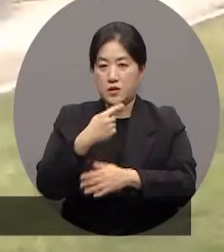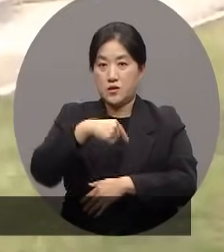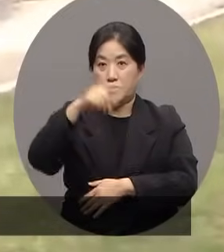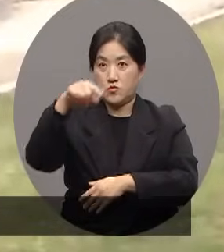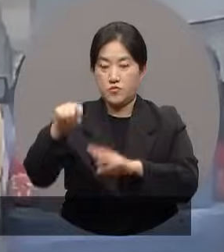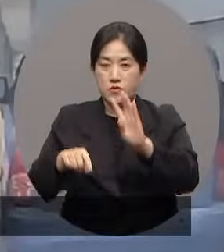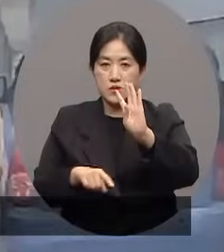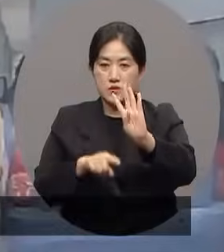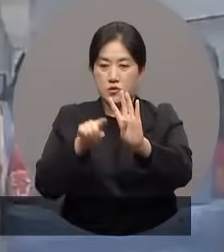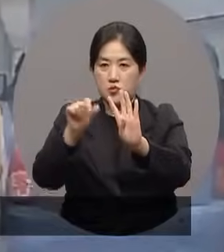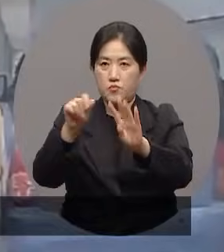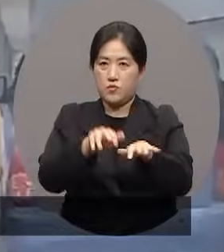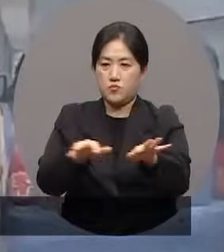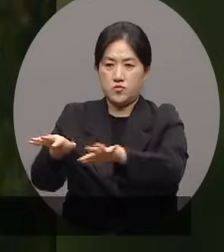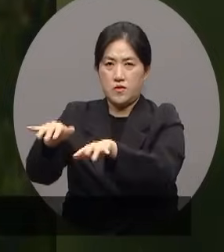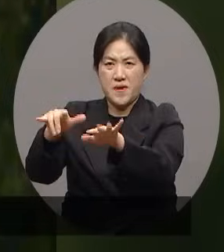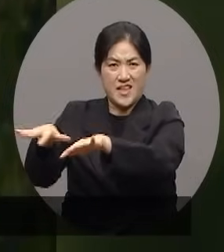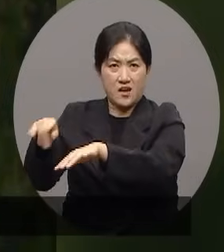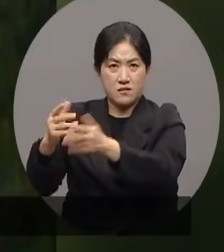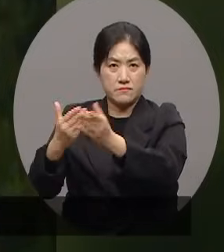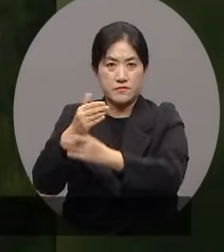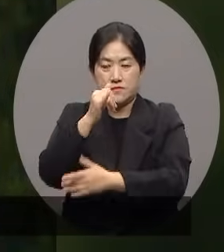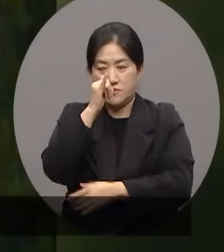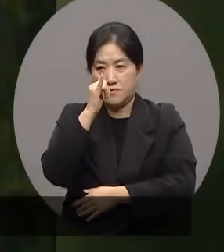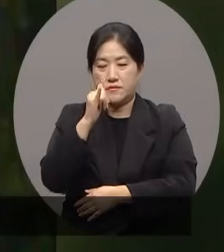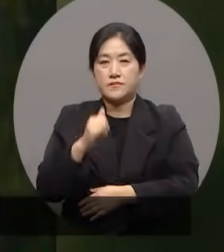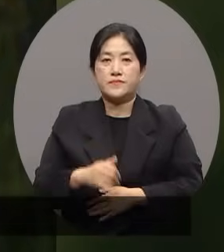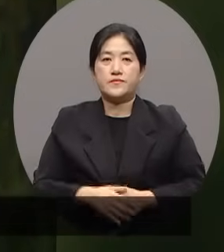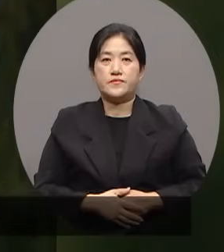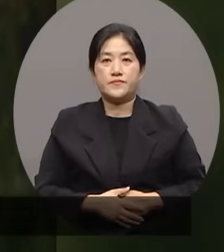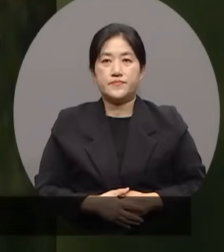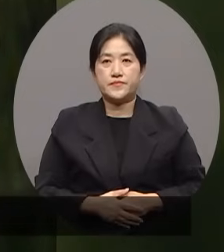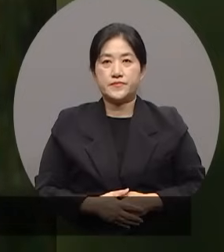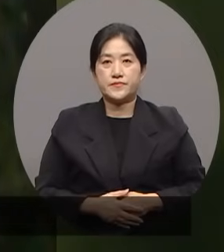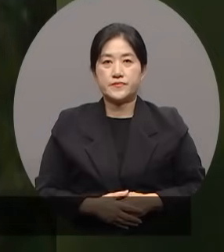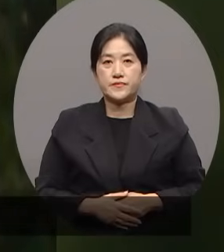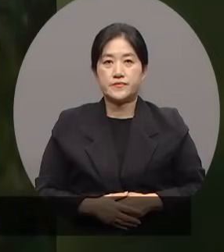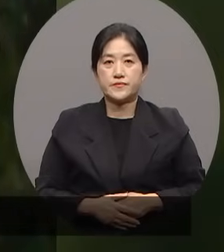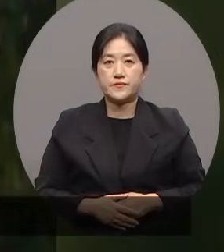4.5 지진이 관측된 바 있습니다. MBC 뉴스 이규설입니다.